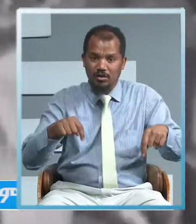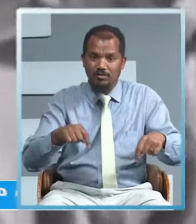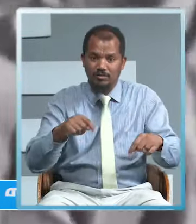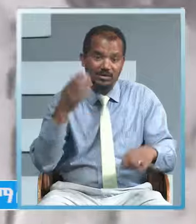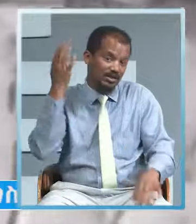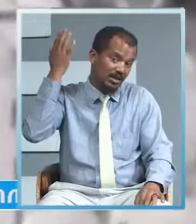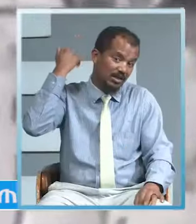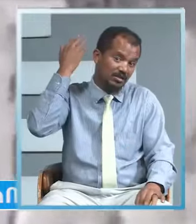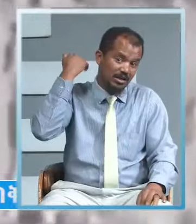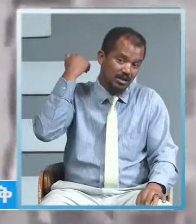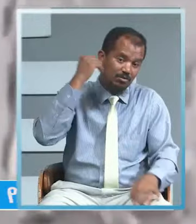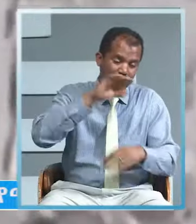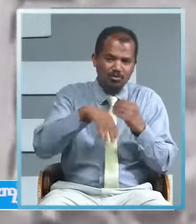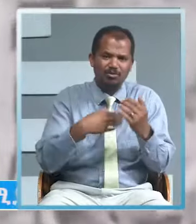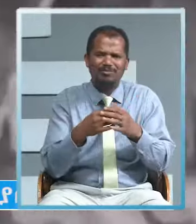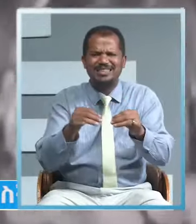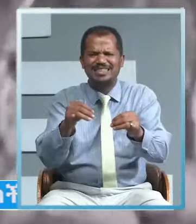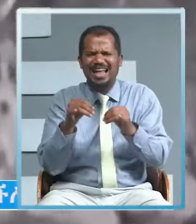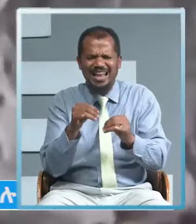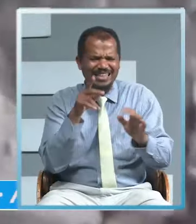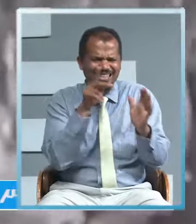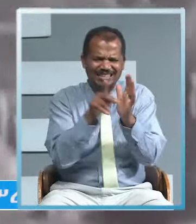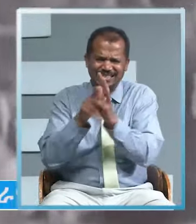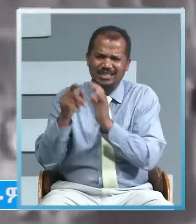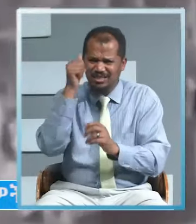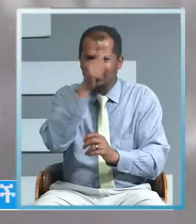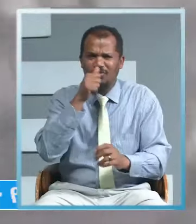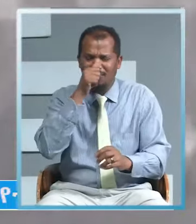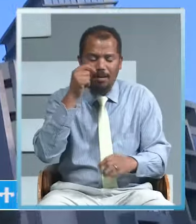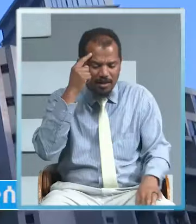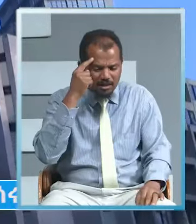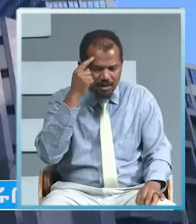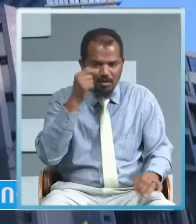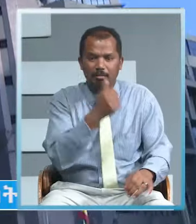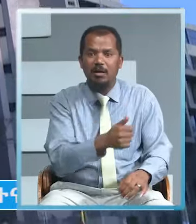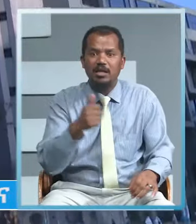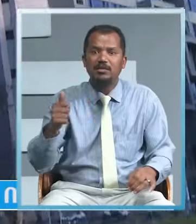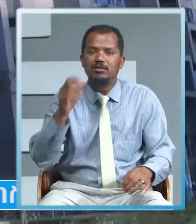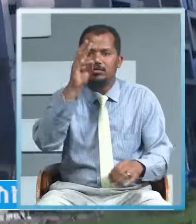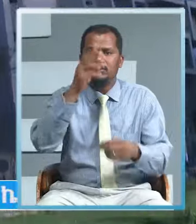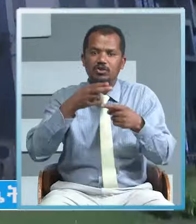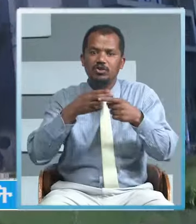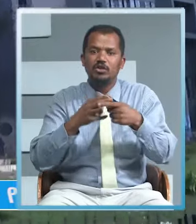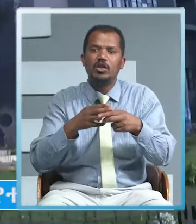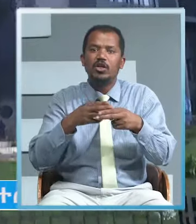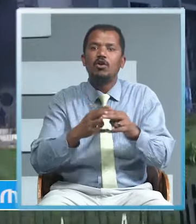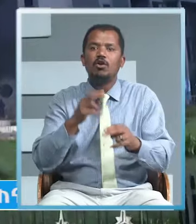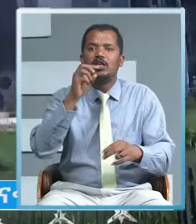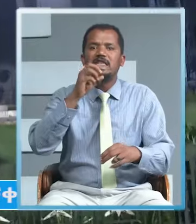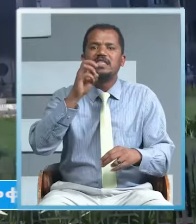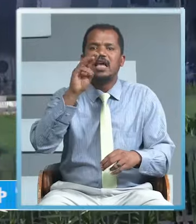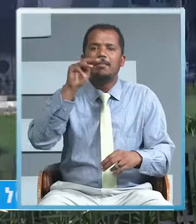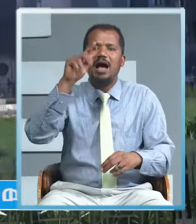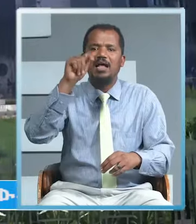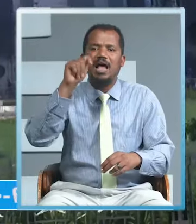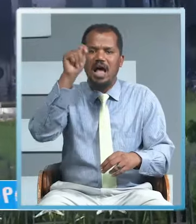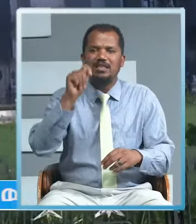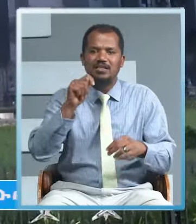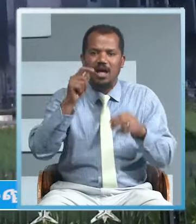እንደ ከዚህ ቀደሙ ሁሉ በግፍ የተጨፈጨፉት ኢትዮጵያውያን መታሰቢያ በአዲስ አበባ 6 ኪሎ የሰማዕታት ሐውልት ተደርጓል።